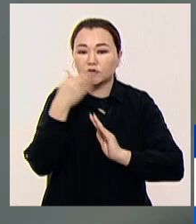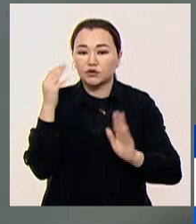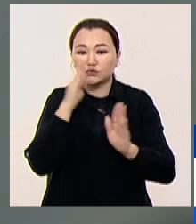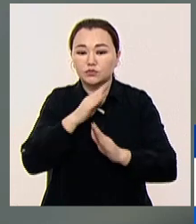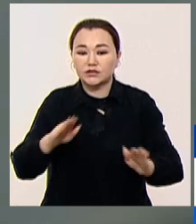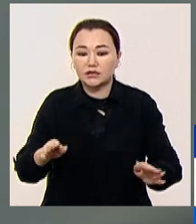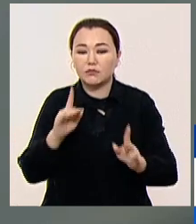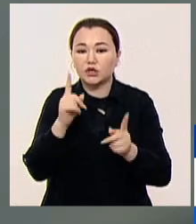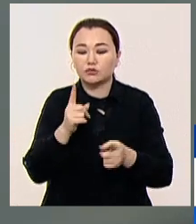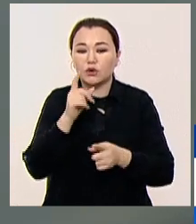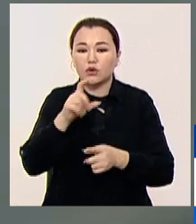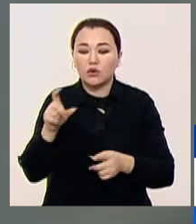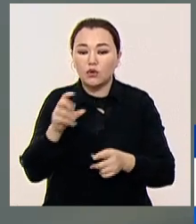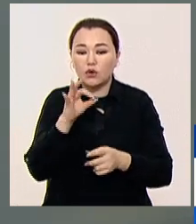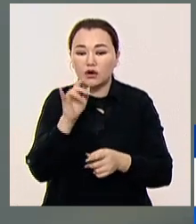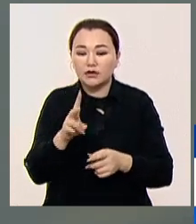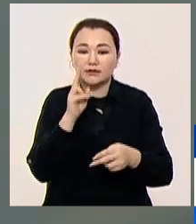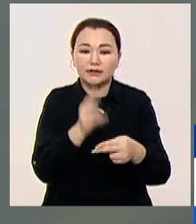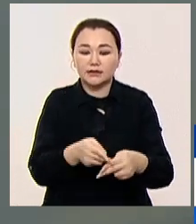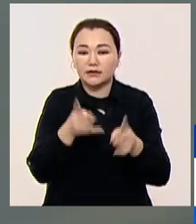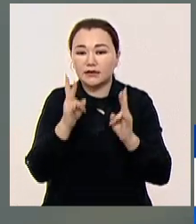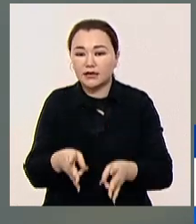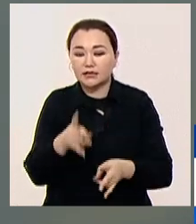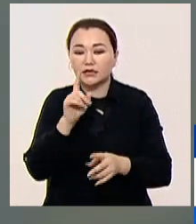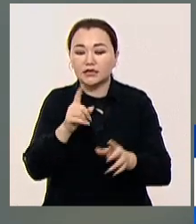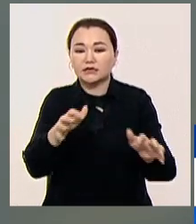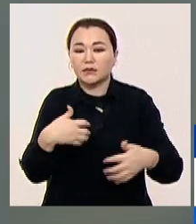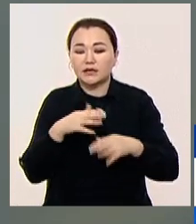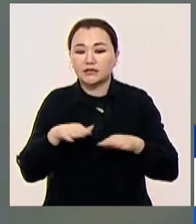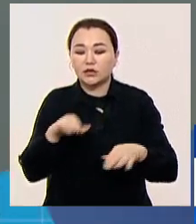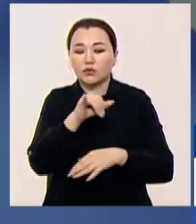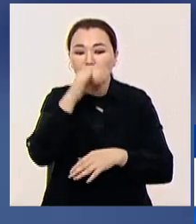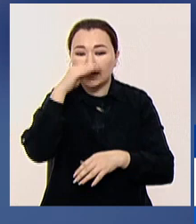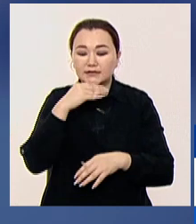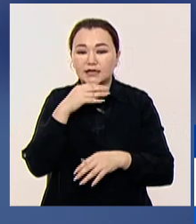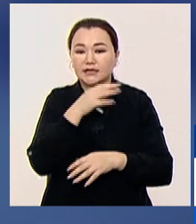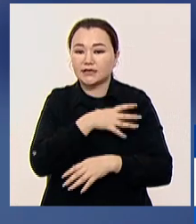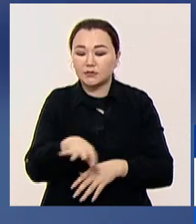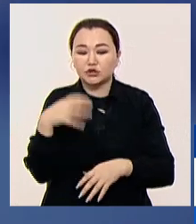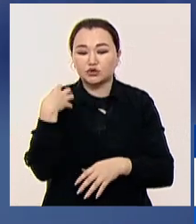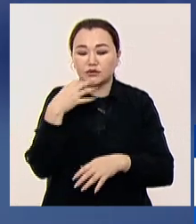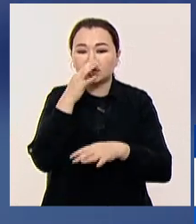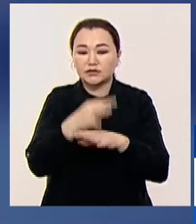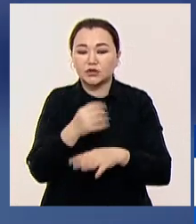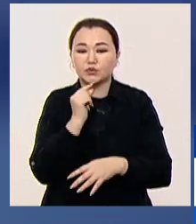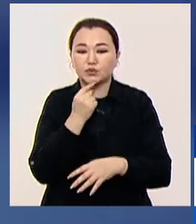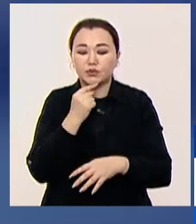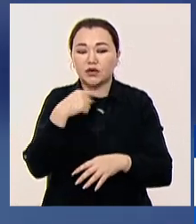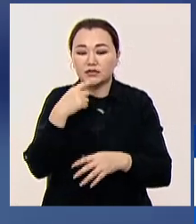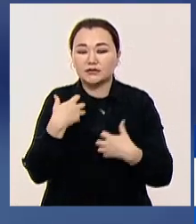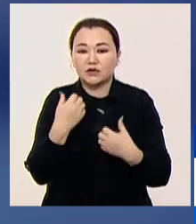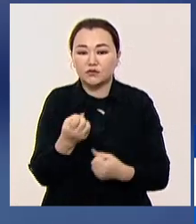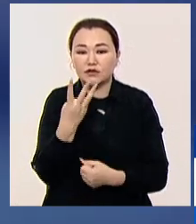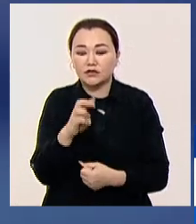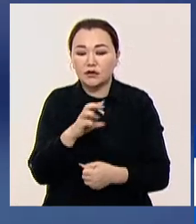детей. Почему органы опеки не предотвратили трагедию и не забрали детей у отца, чиновники сказать затрудняются. Говорят, здоровью